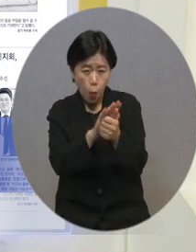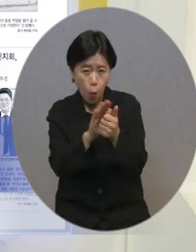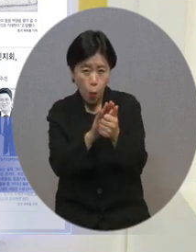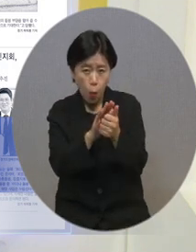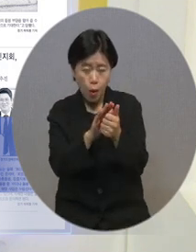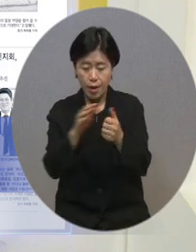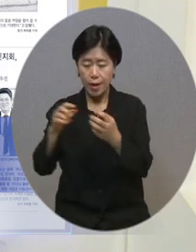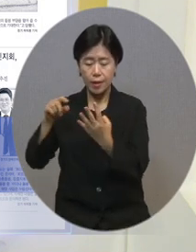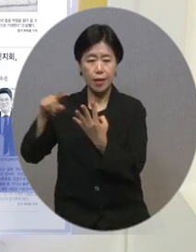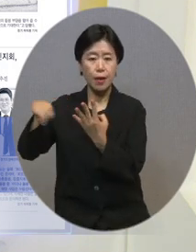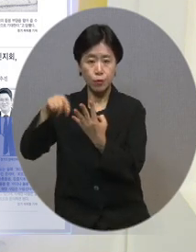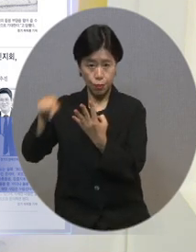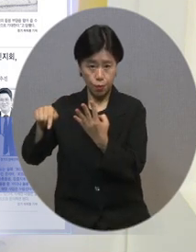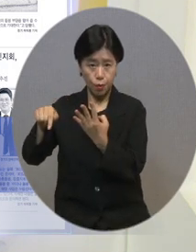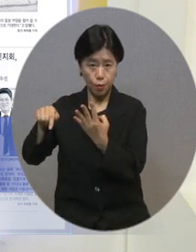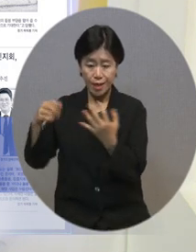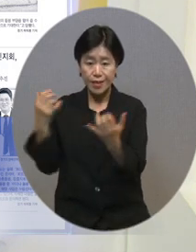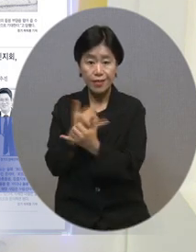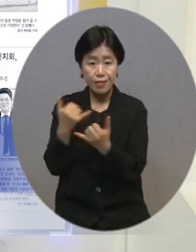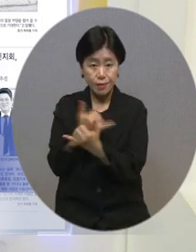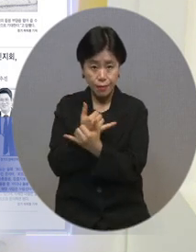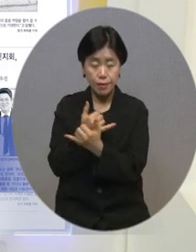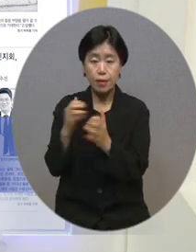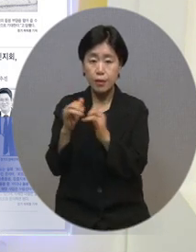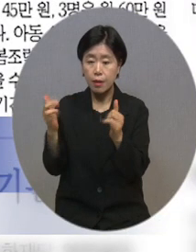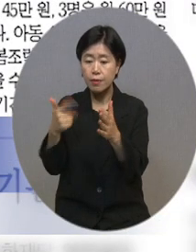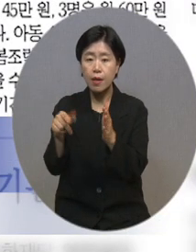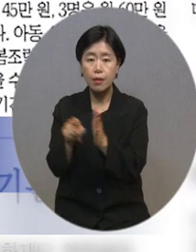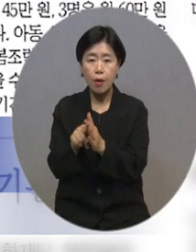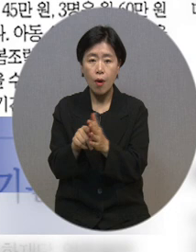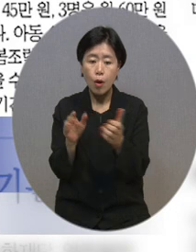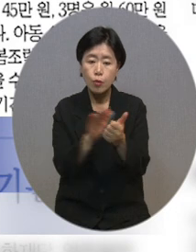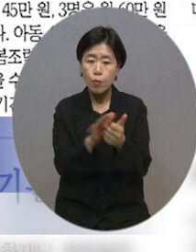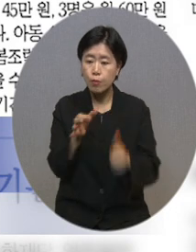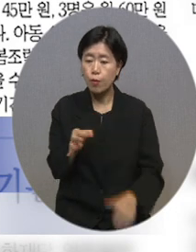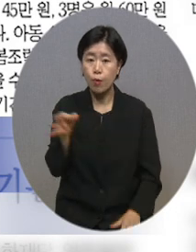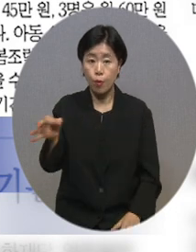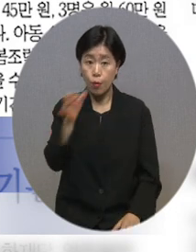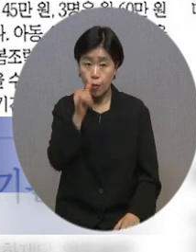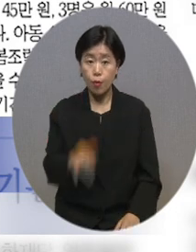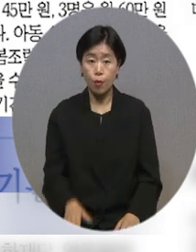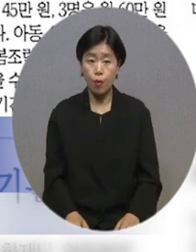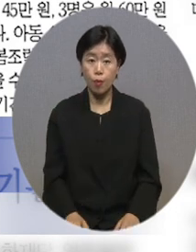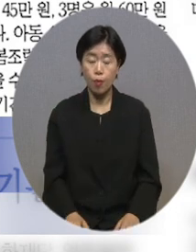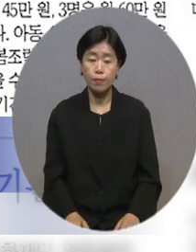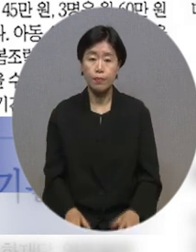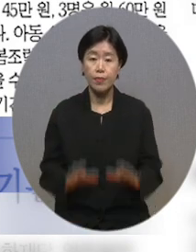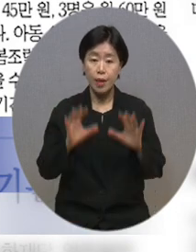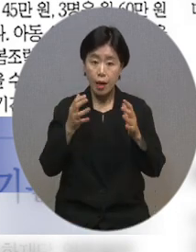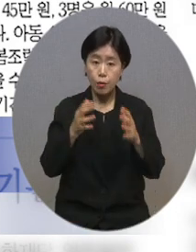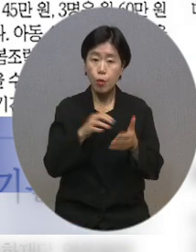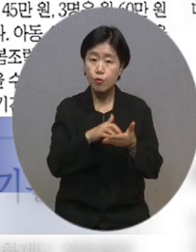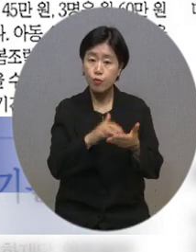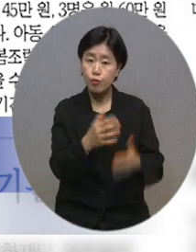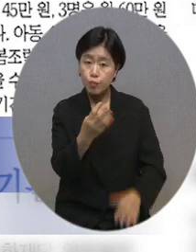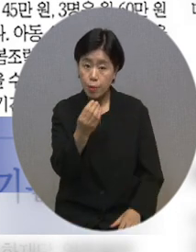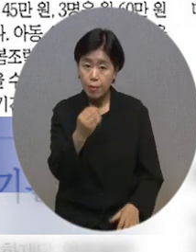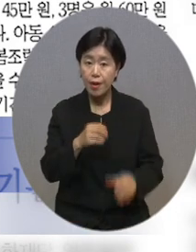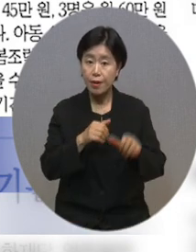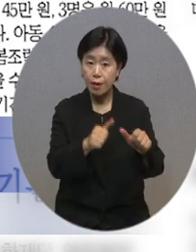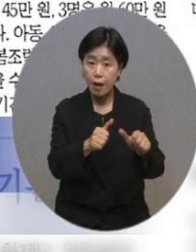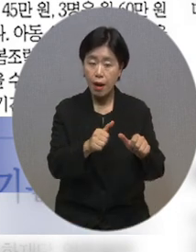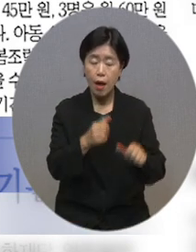또는 이웃 주민에게 돌봄 수당을 지급합니다이 돌봄 아동수 따라 월 30만 원에서 60만 원을